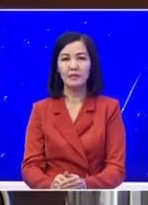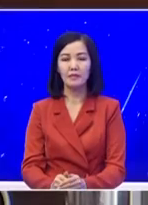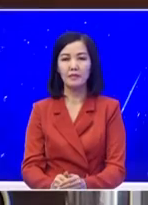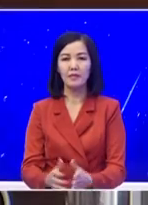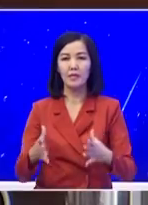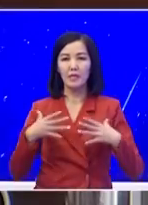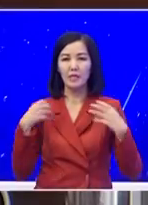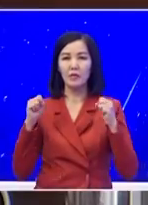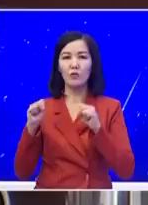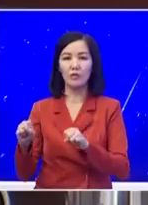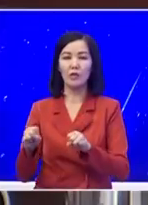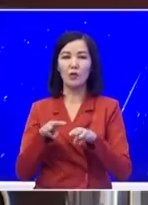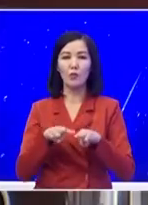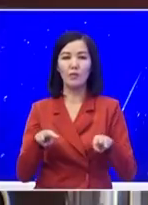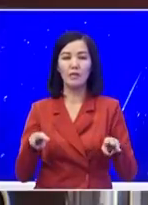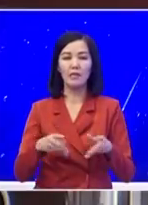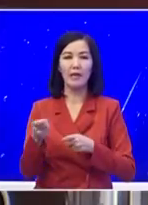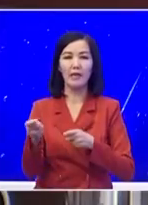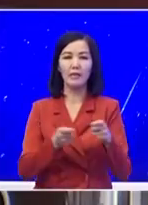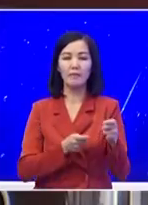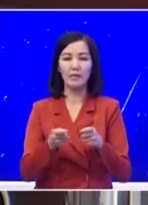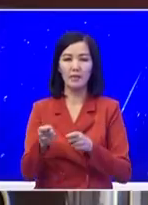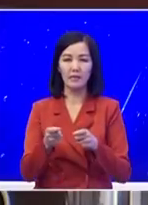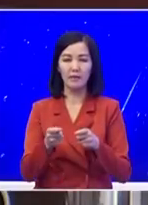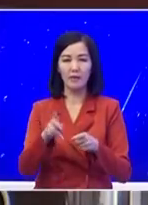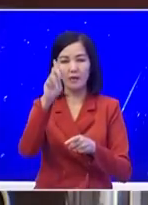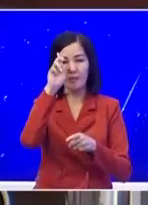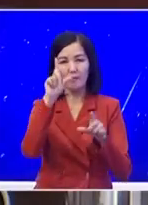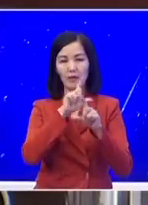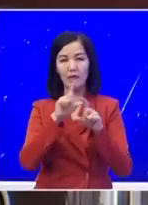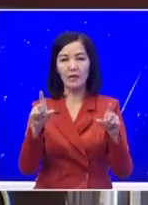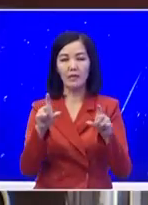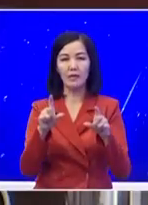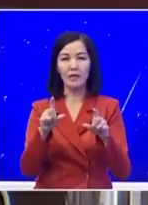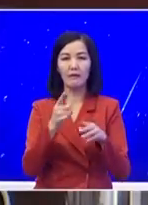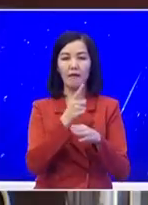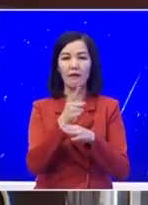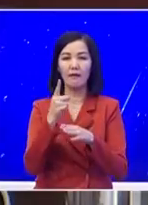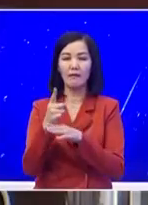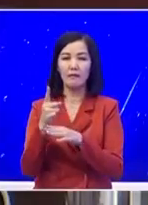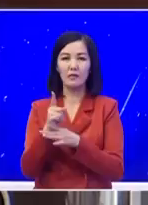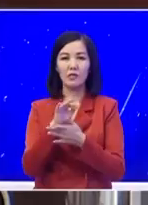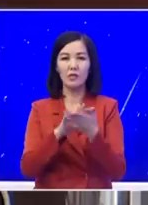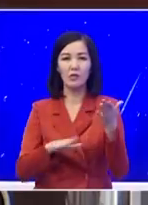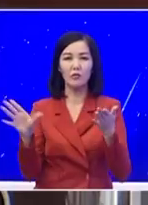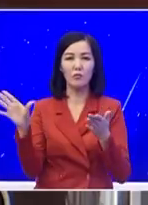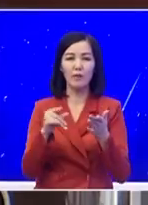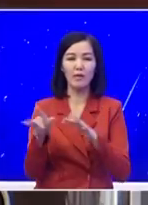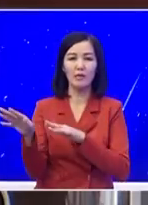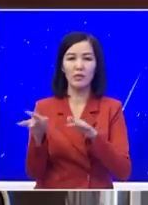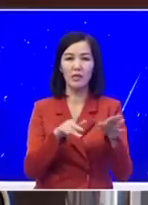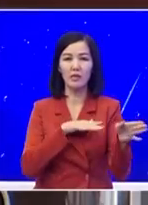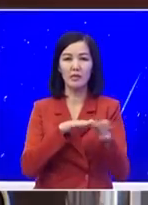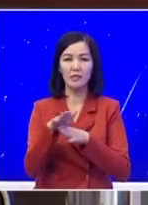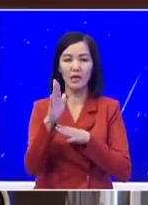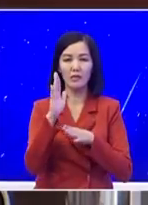Денсаулық сақтау министрлігі, әкімдіктер мен мүдделі мемлекеттік органдар карантин одан әрі сақтау үшін барлық шараларды іске